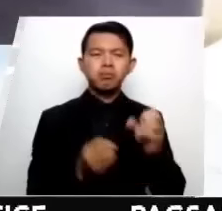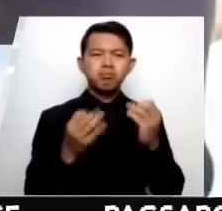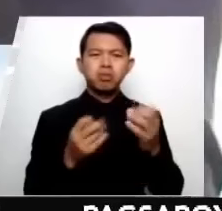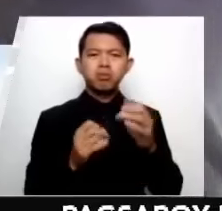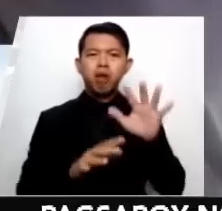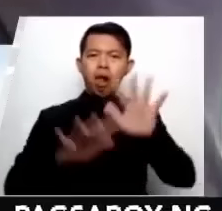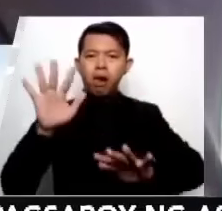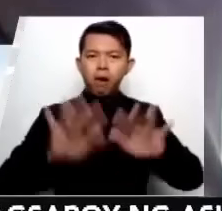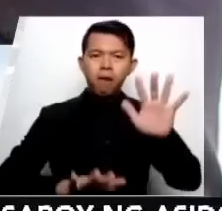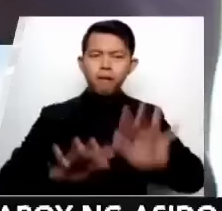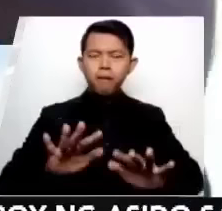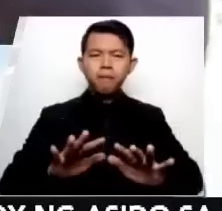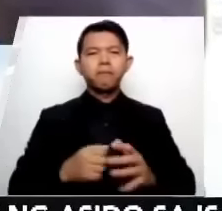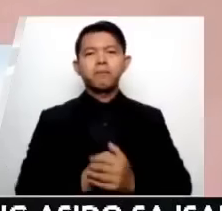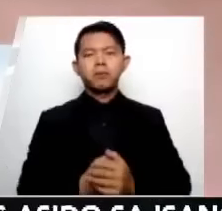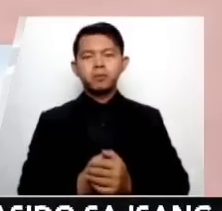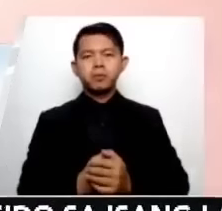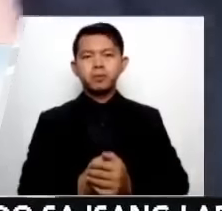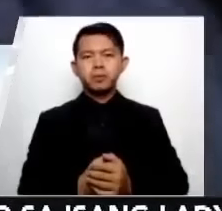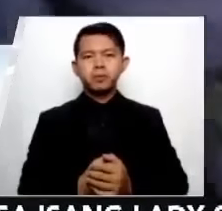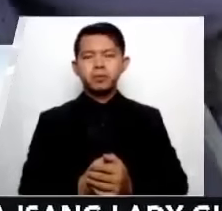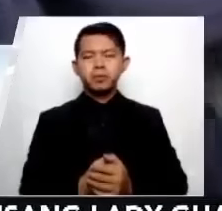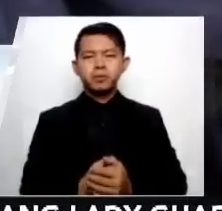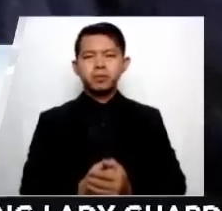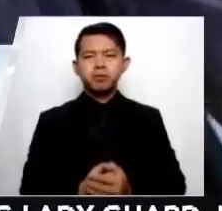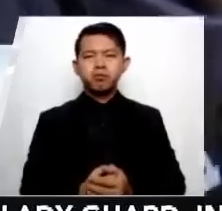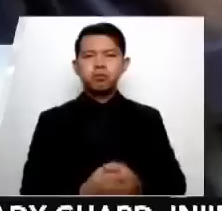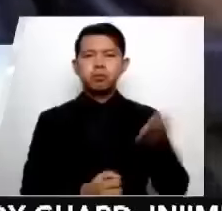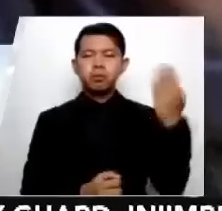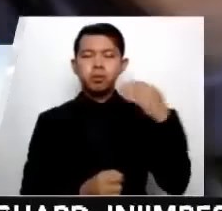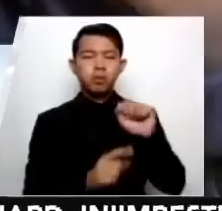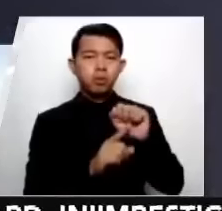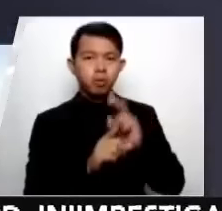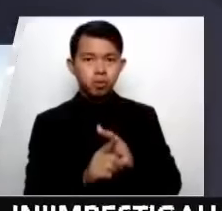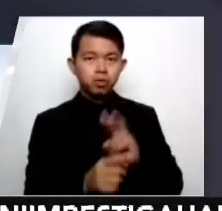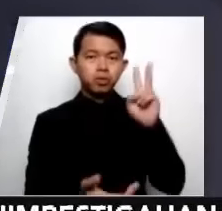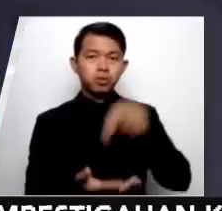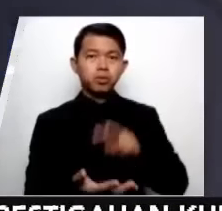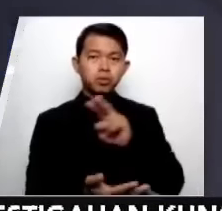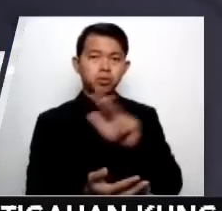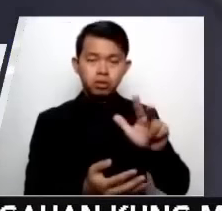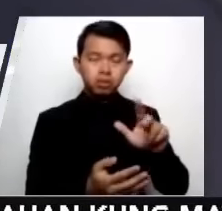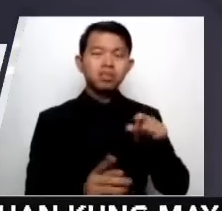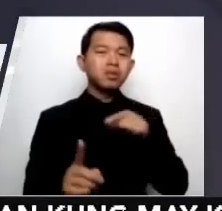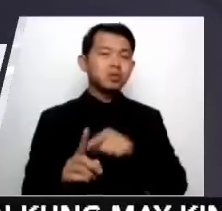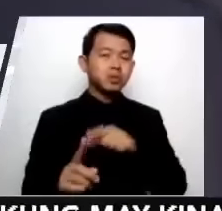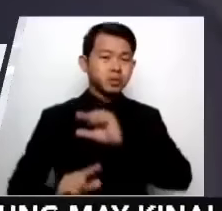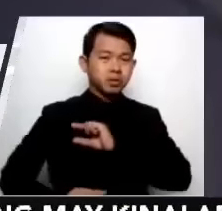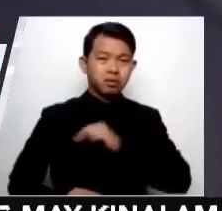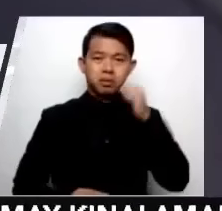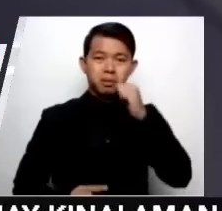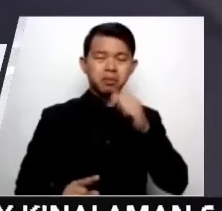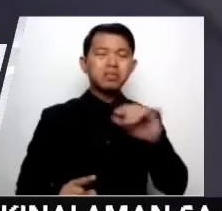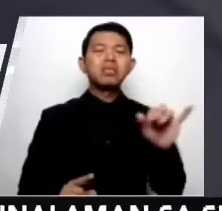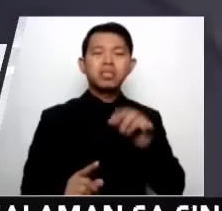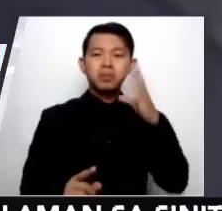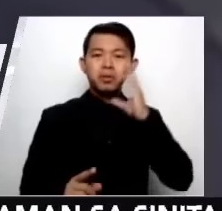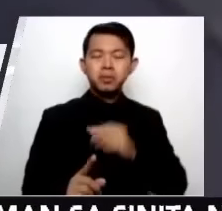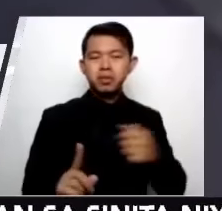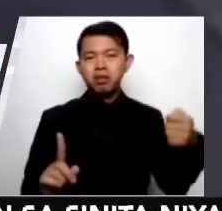August 2023, nang masaksak sa balikat si Maricor habang naka-roving duty. Sa tinagal ko rito, ayoko po kasi madahanas lahat pa